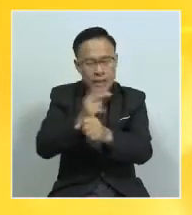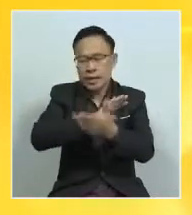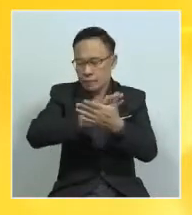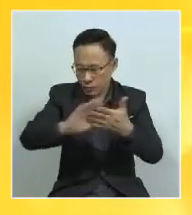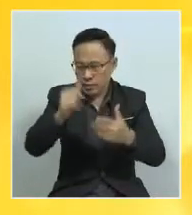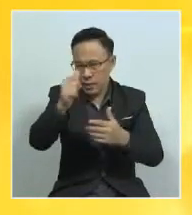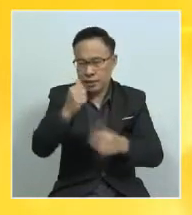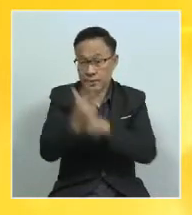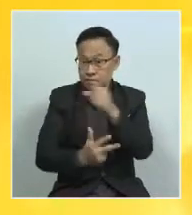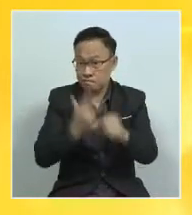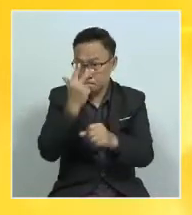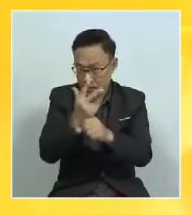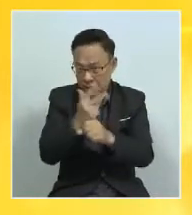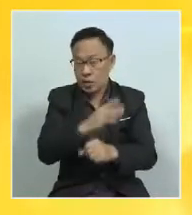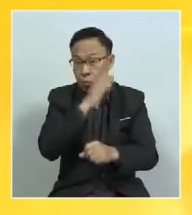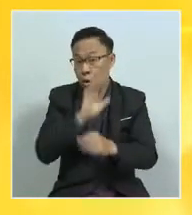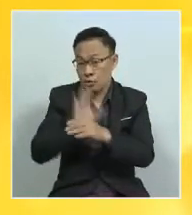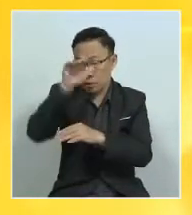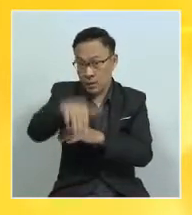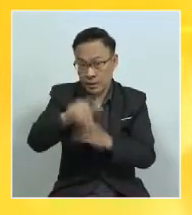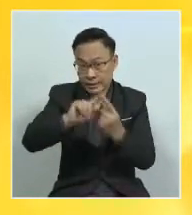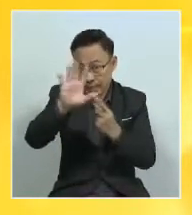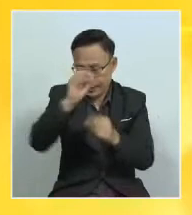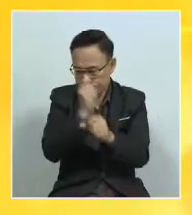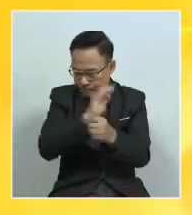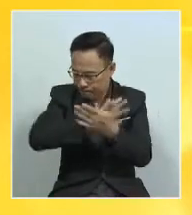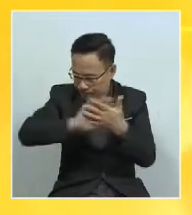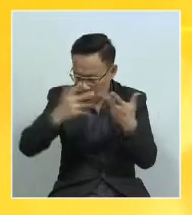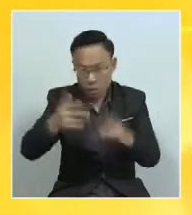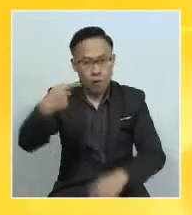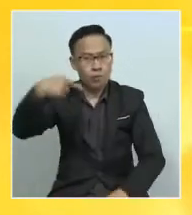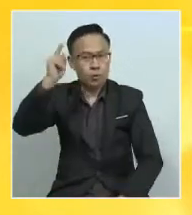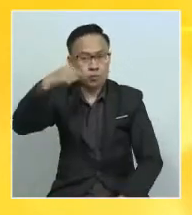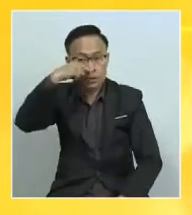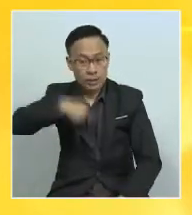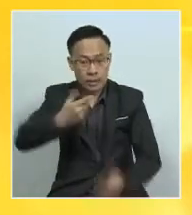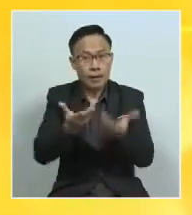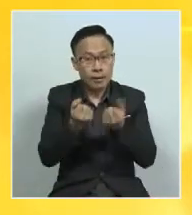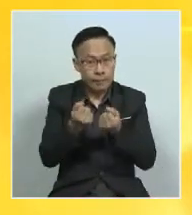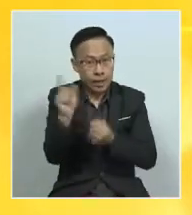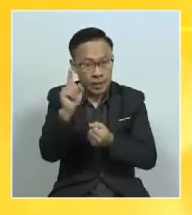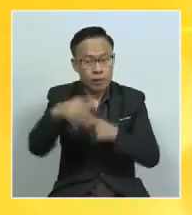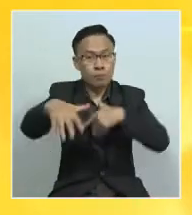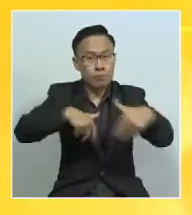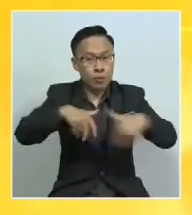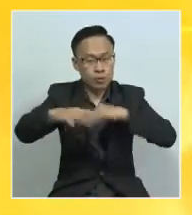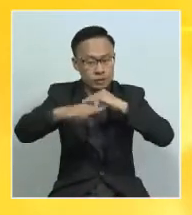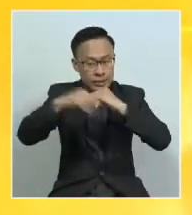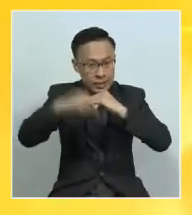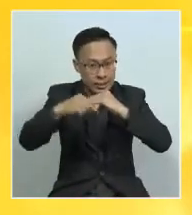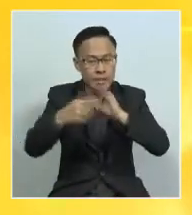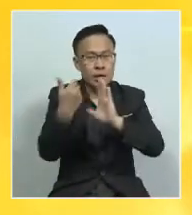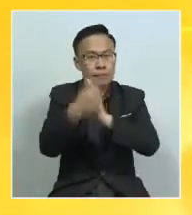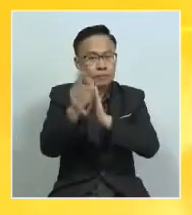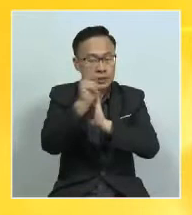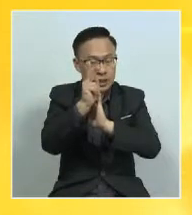ทีนี้ถ้าสะพานมิตรภาพไทยลาวแห่งที่5นี้เสร็จสิ้นแล้วประโยชน์ที่เราและพี่น้องประชาชนโดยเฉพาะที่อยู่ในพื้นที่เขตชายแดนติด